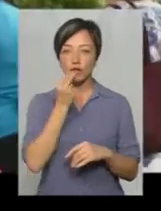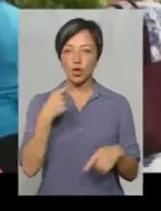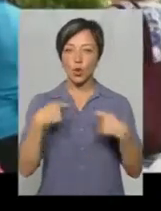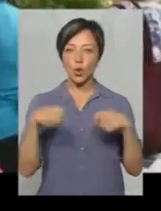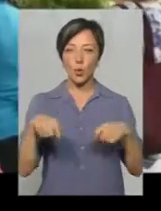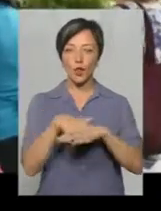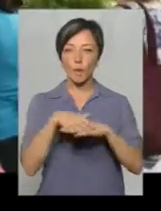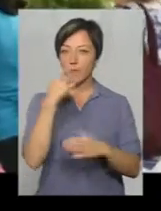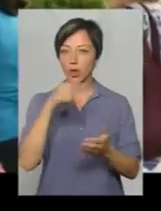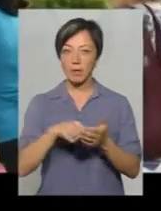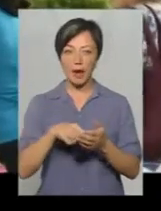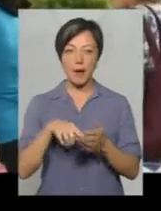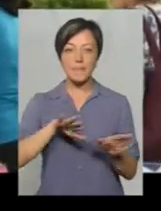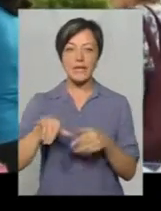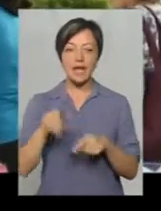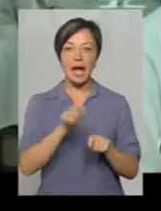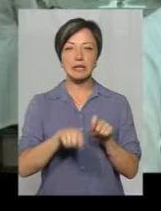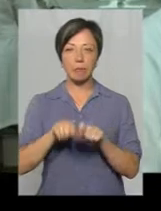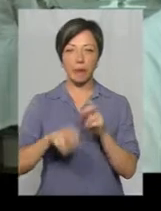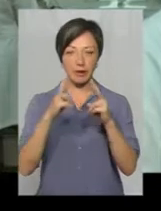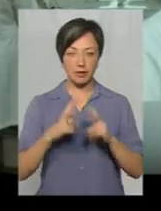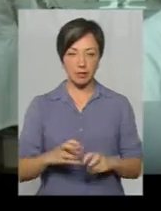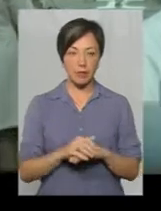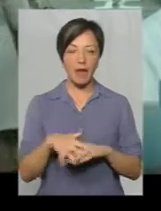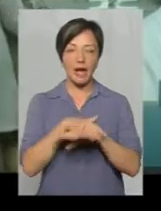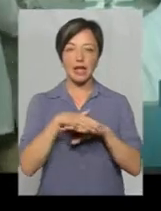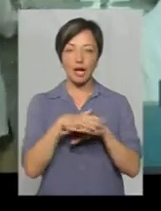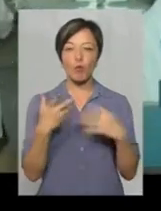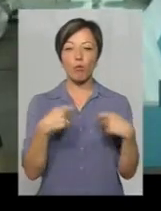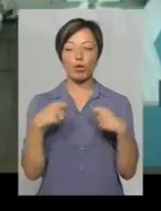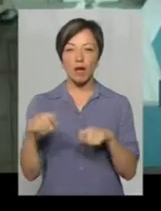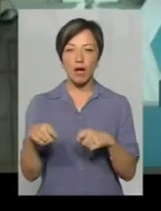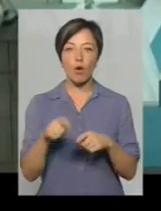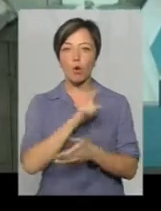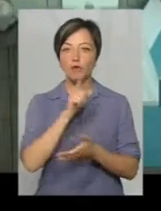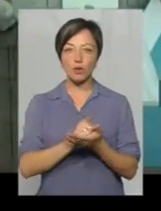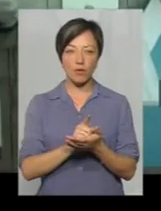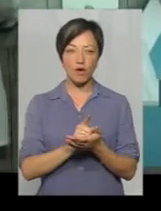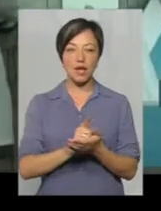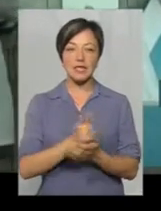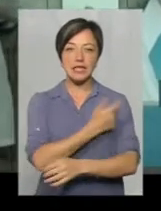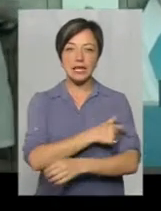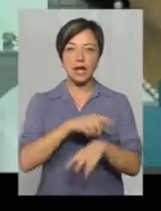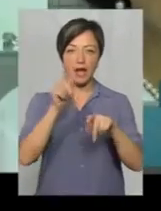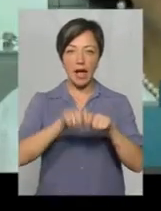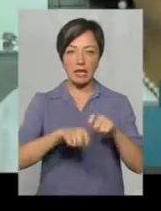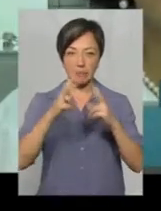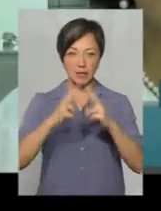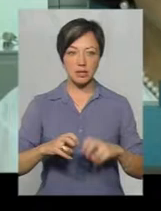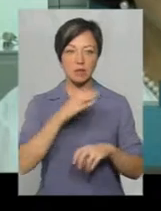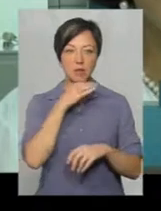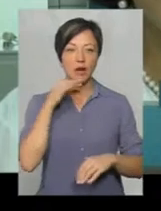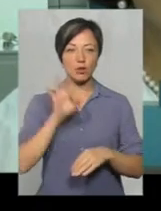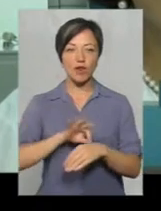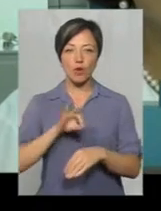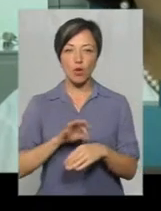на ринку, потрапляють після санітарної експертизи. На ринку продукція, яка реалізовується, піддається обов'язковій ветеринарно-санітарній експертизі. Багато